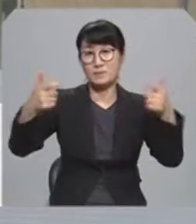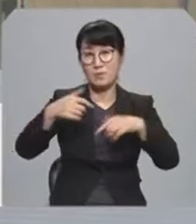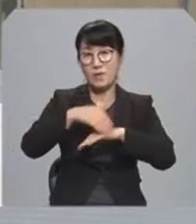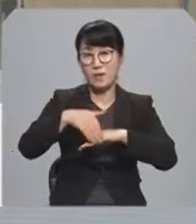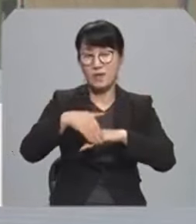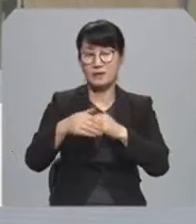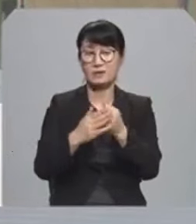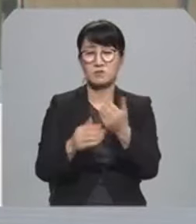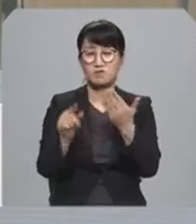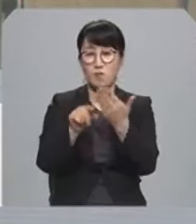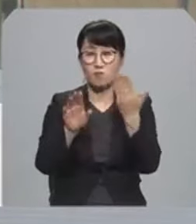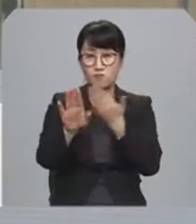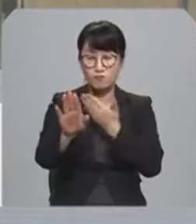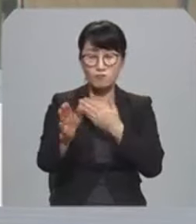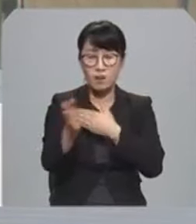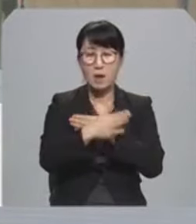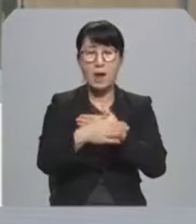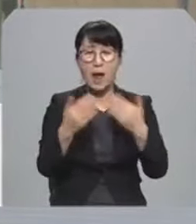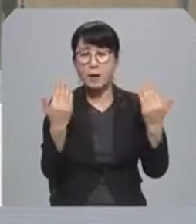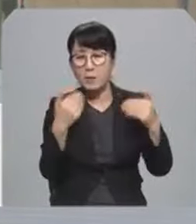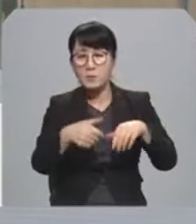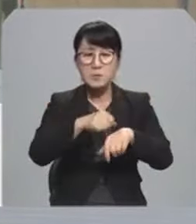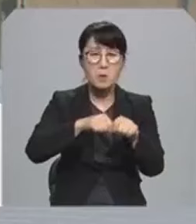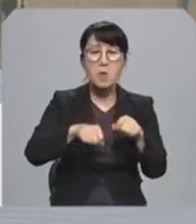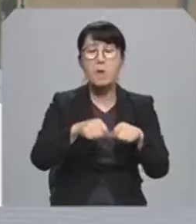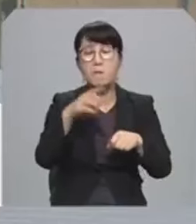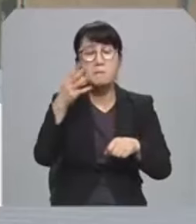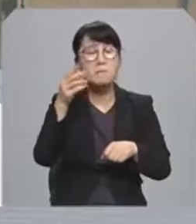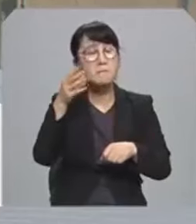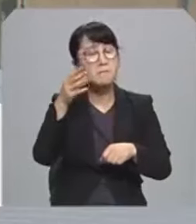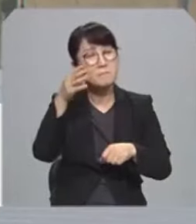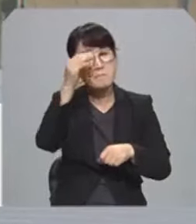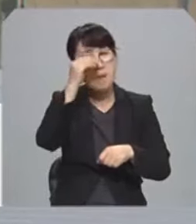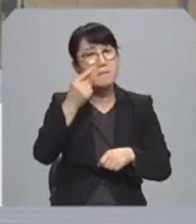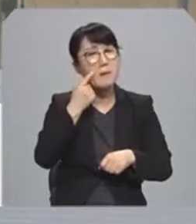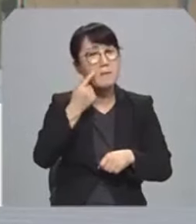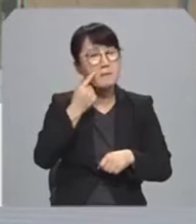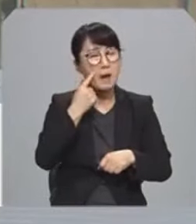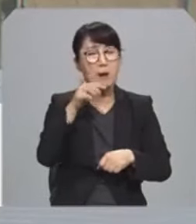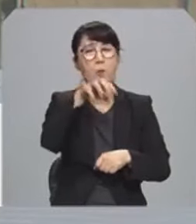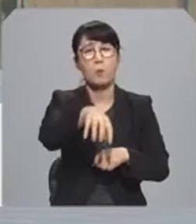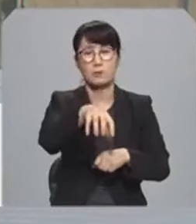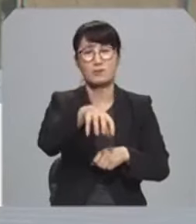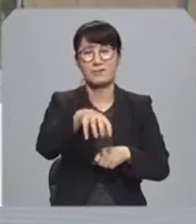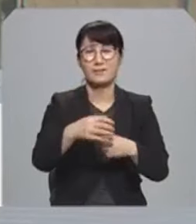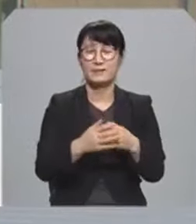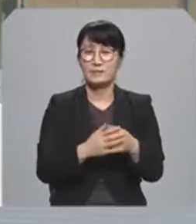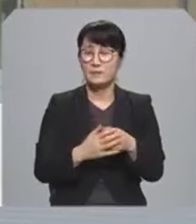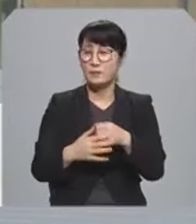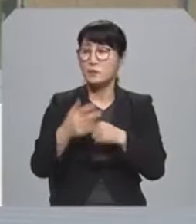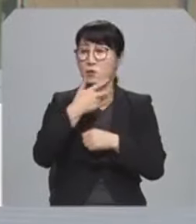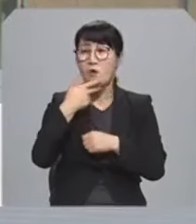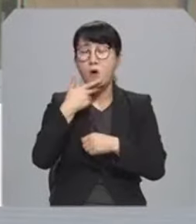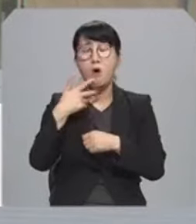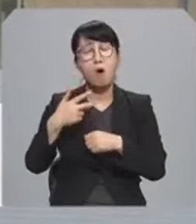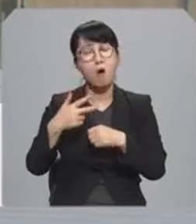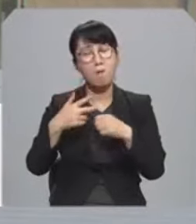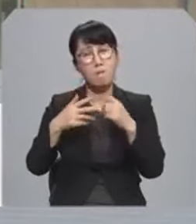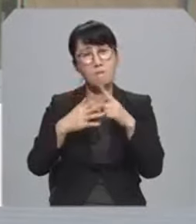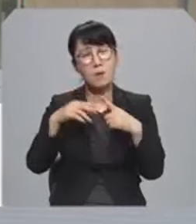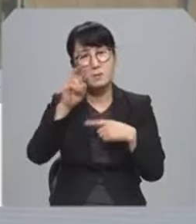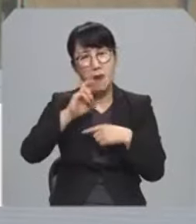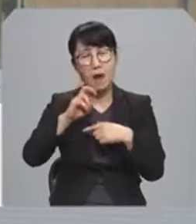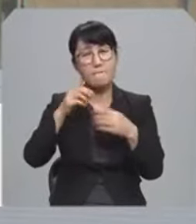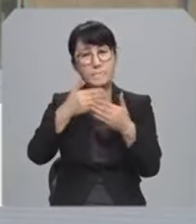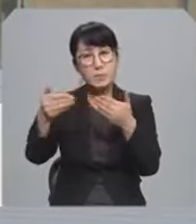선도학교를 선정해 초등 3학년에 시범 적용할 예정인데 정규 교과 과정인 영어나 음악 미술 등과